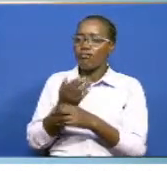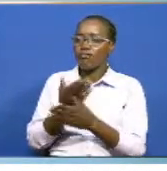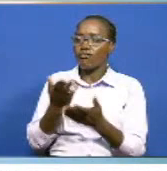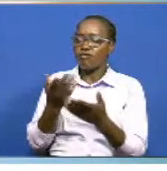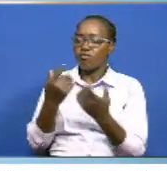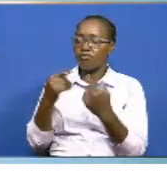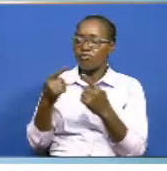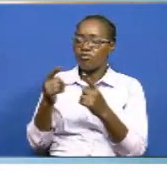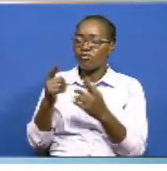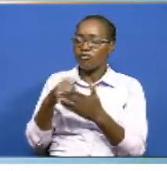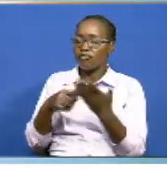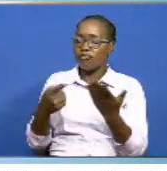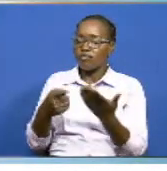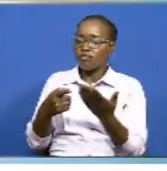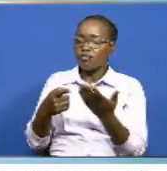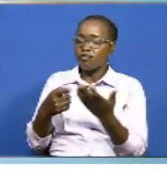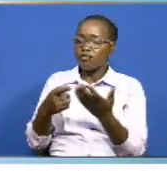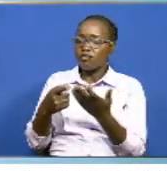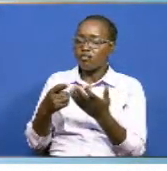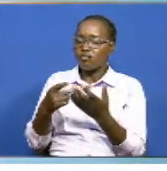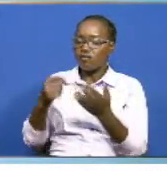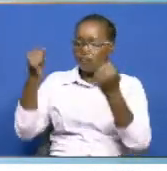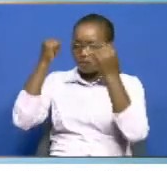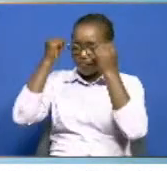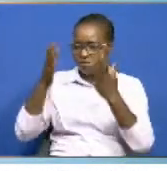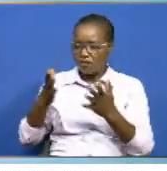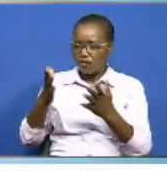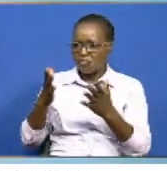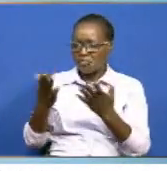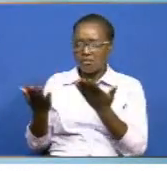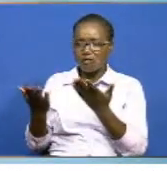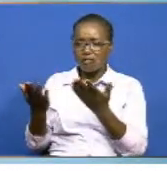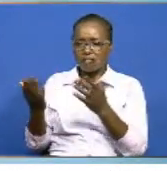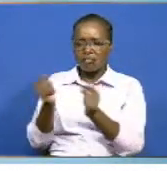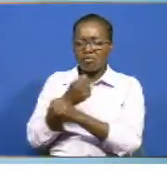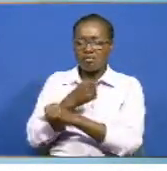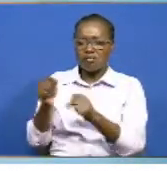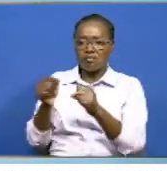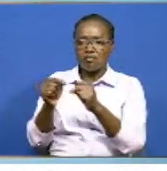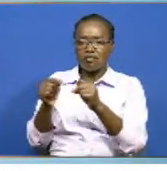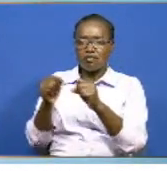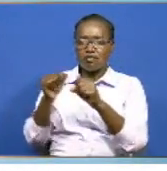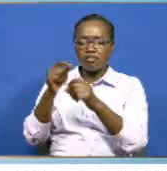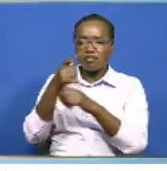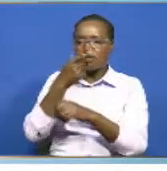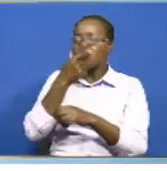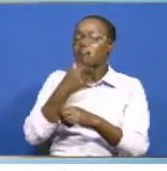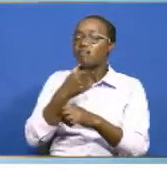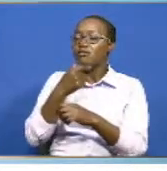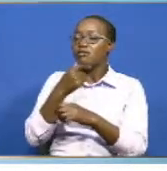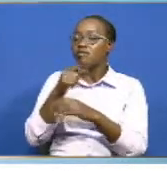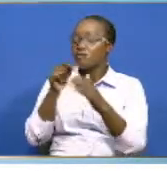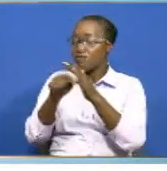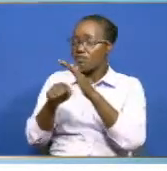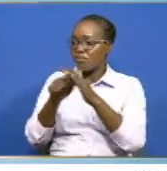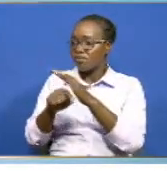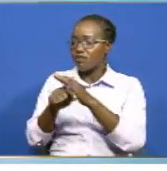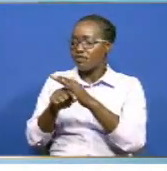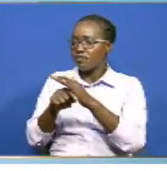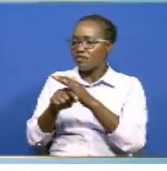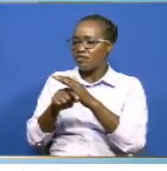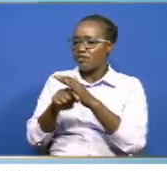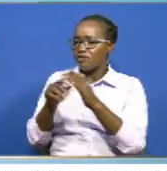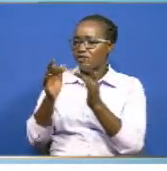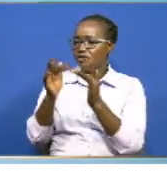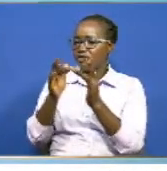hawa wanafunzi ambao miaka yao haijafika ile umri ya kuaccess hizi vitu ziko kwa mtandao na mitandao ya kijamii na internet mbalimbali,